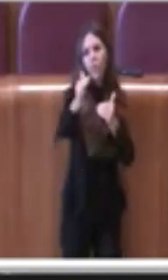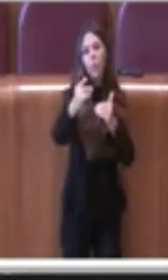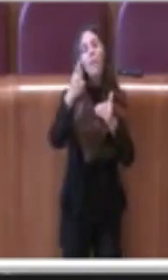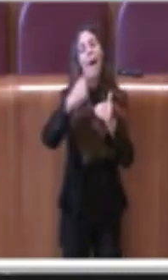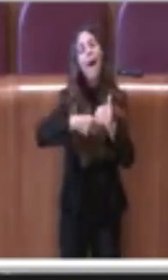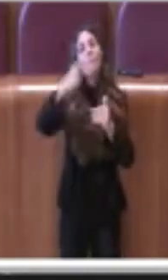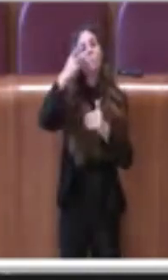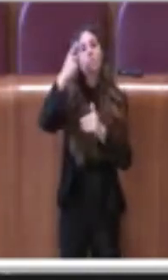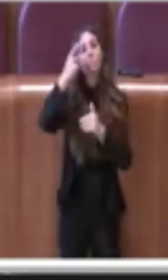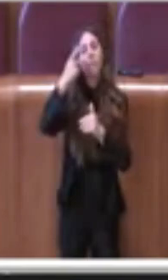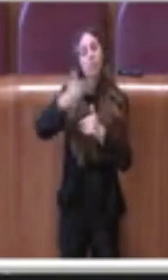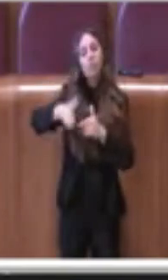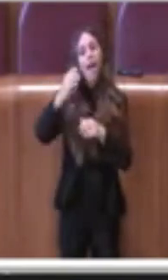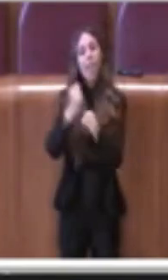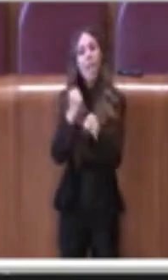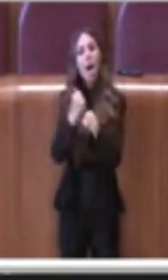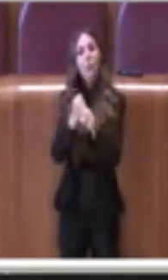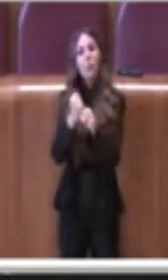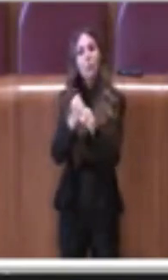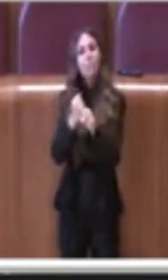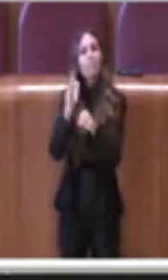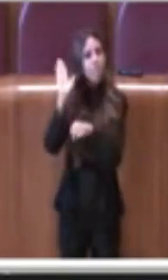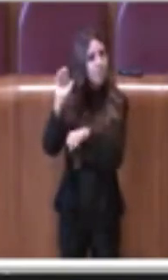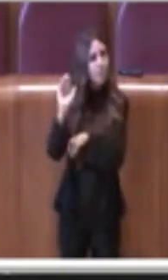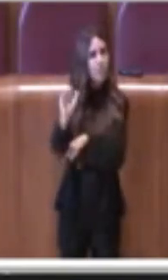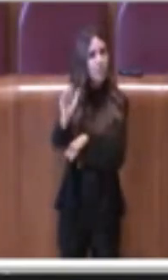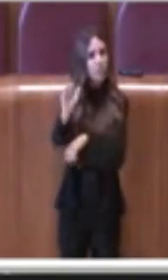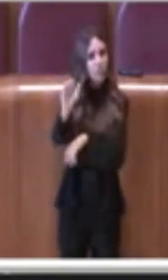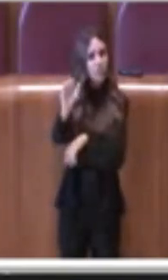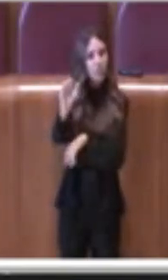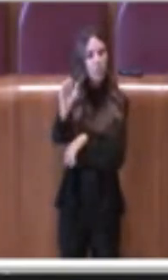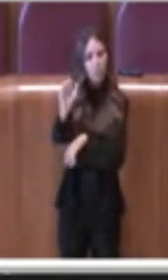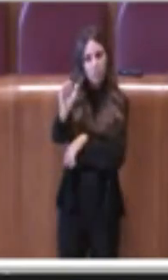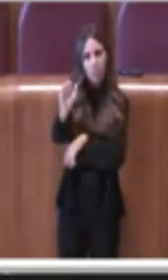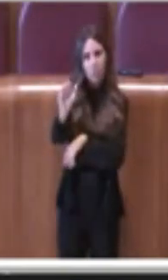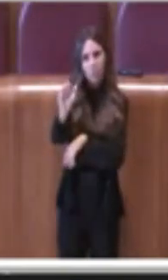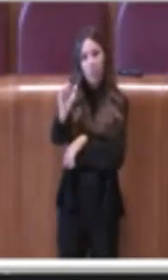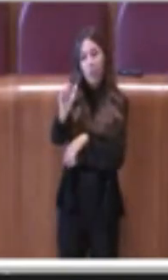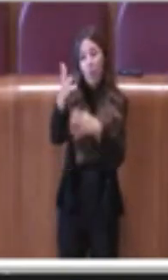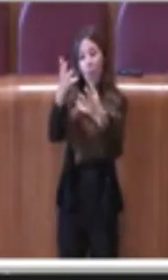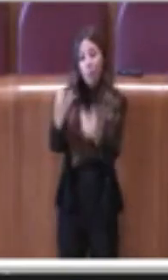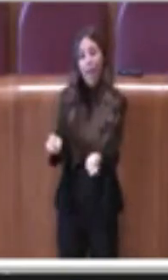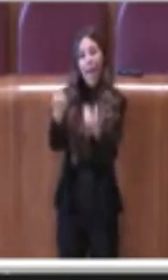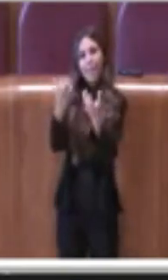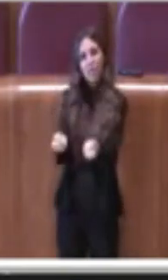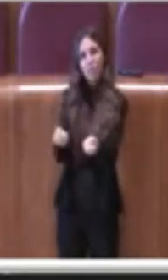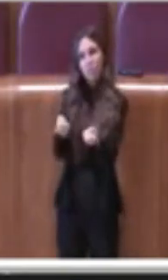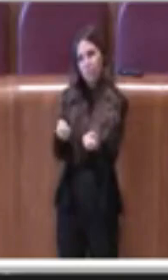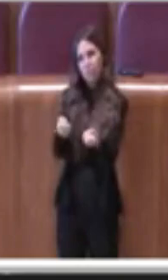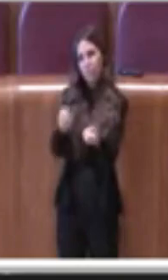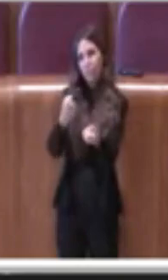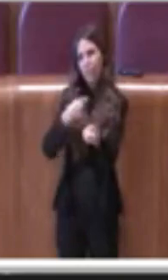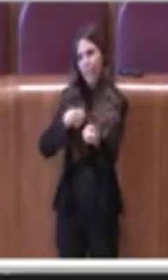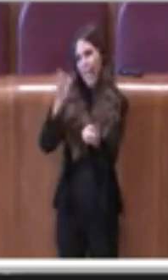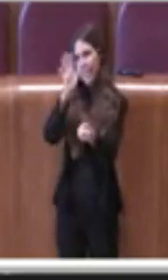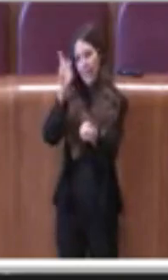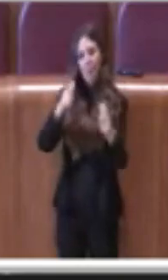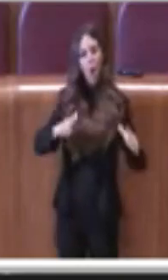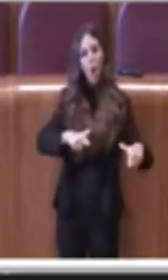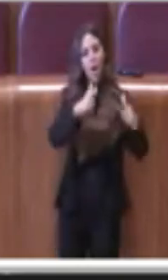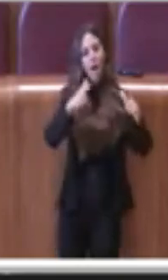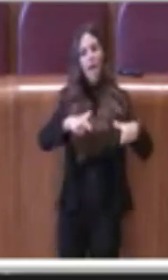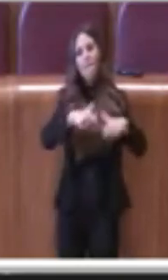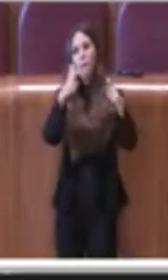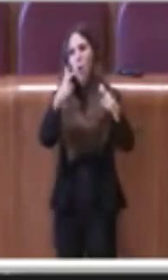vedrà insomma delle azioni ovviamente diciamo pratiche, come ho detto appunto sulla riforestazione